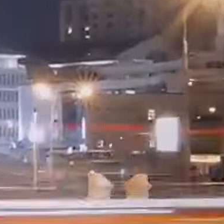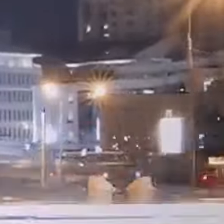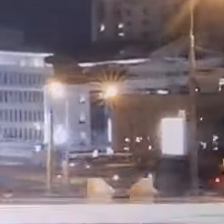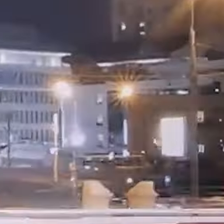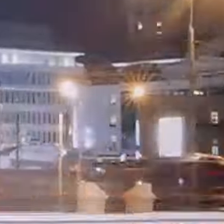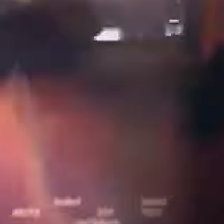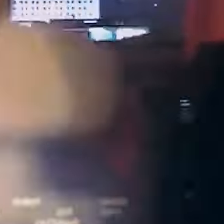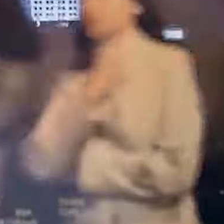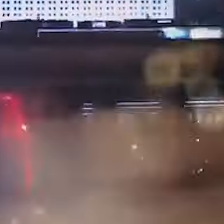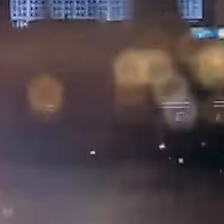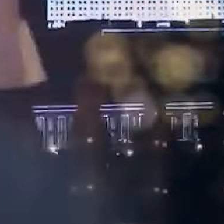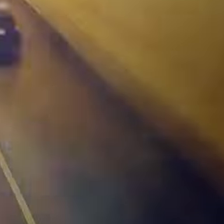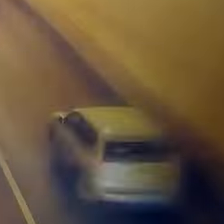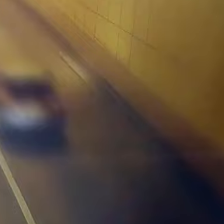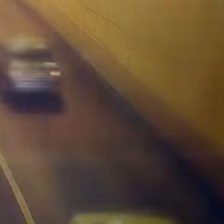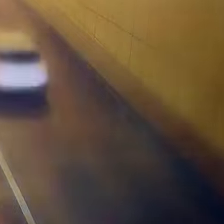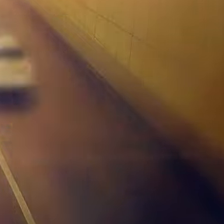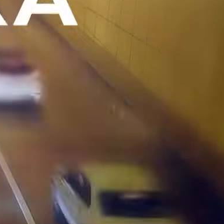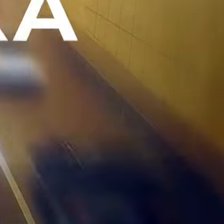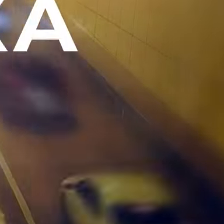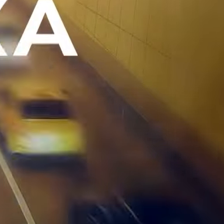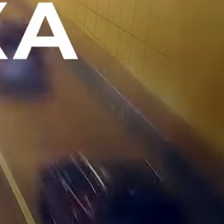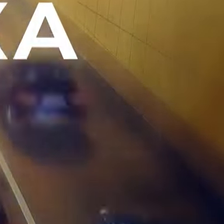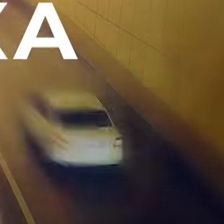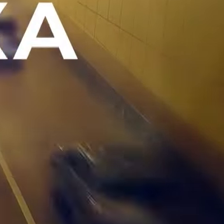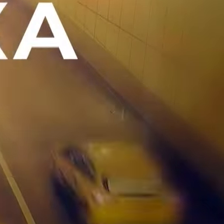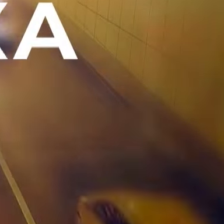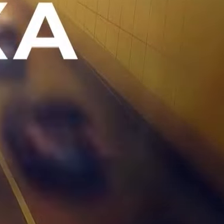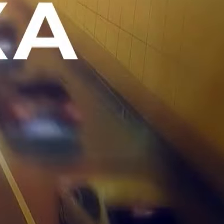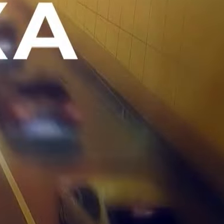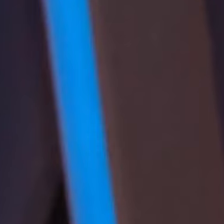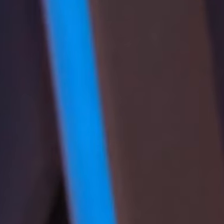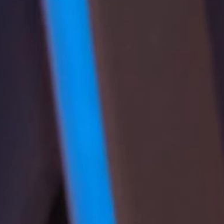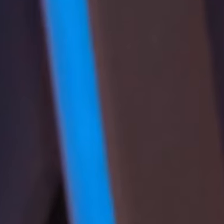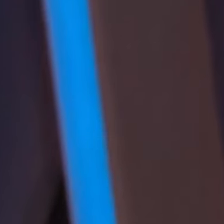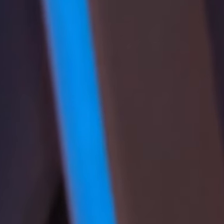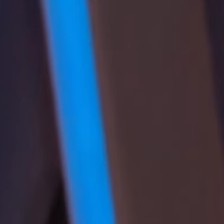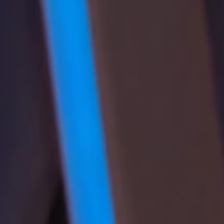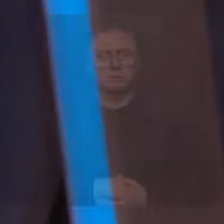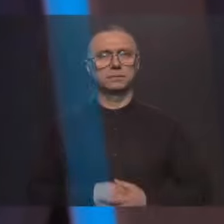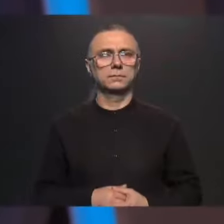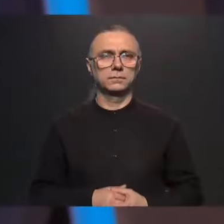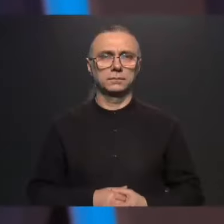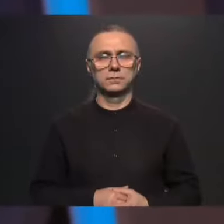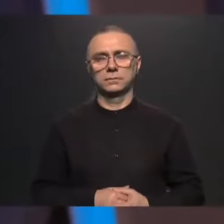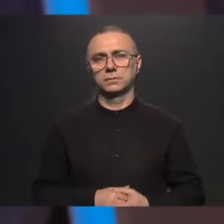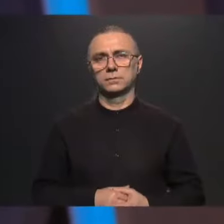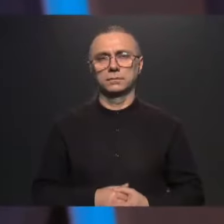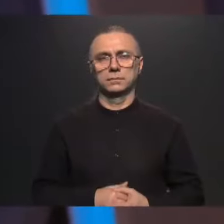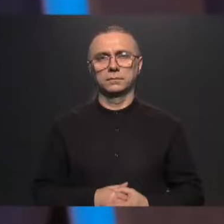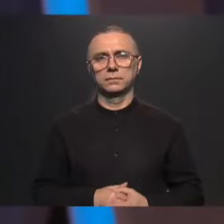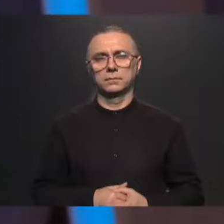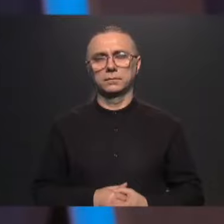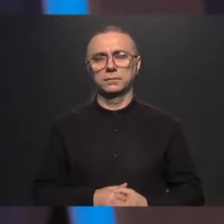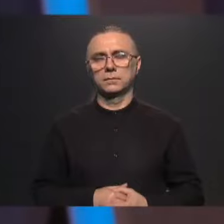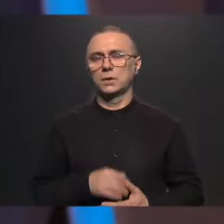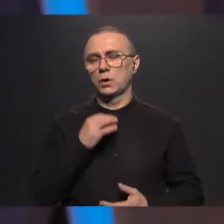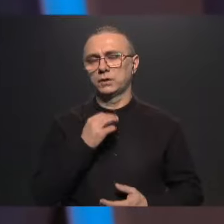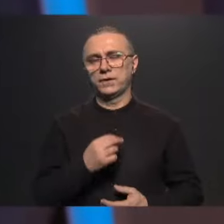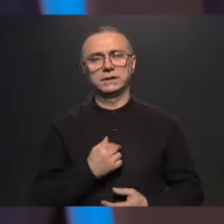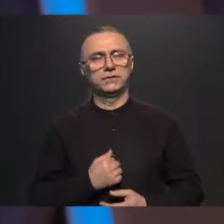Ну, В эфире телеканала «Спас», программа «Прямая линия.